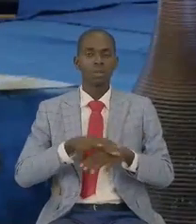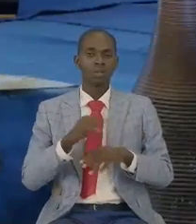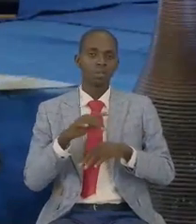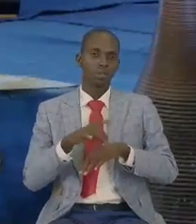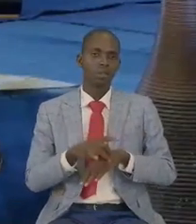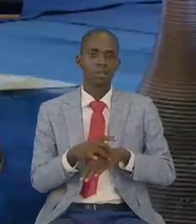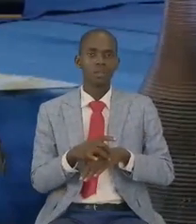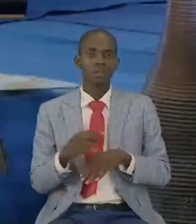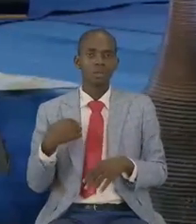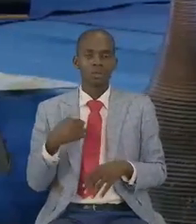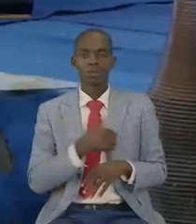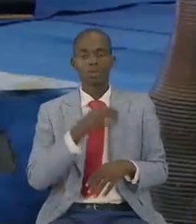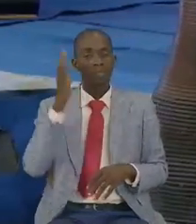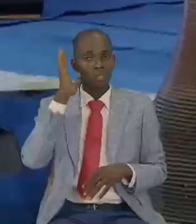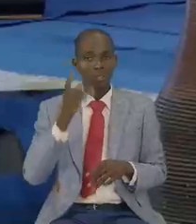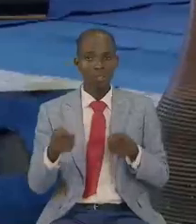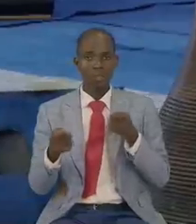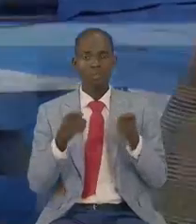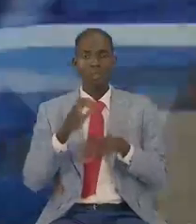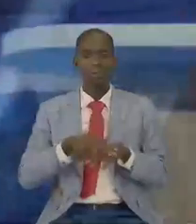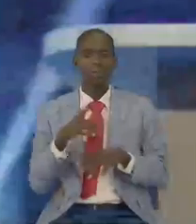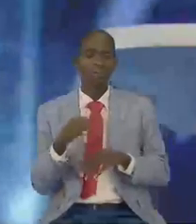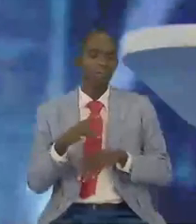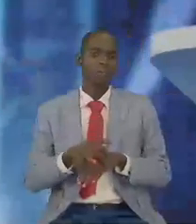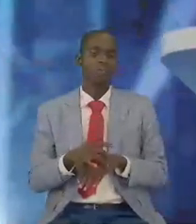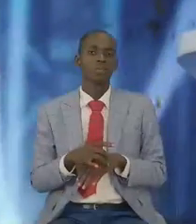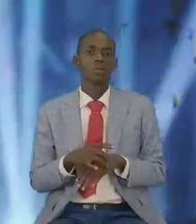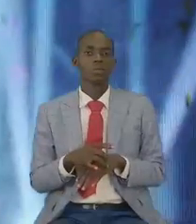terre. Nous régnerons sur la terre.